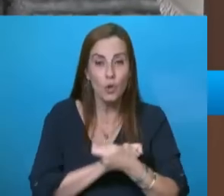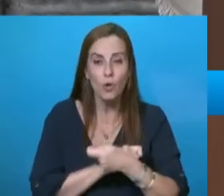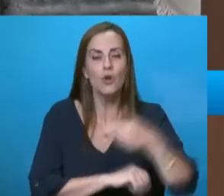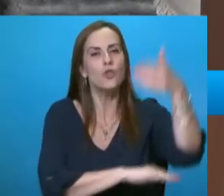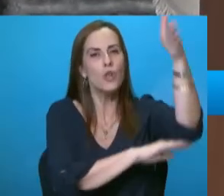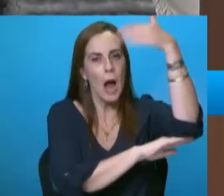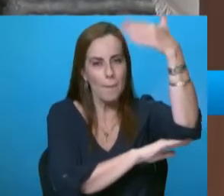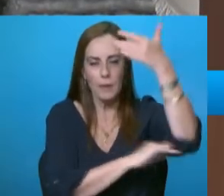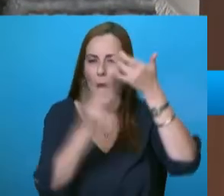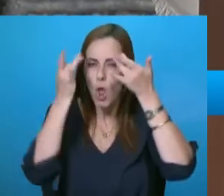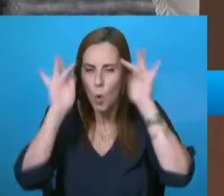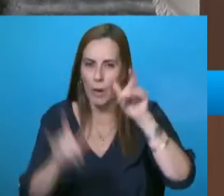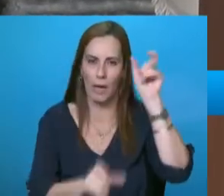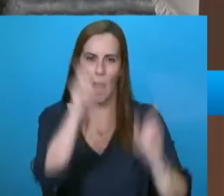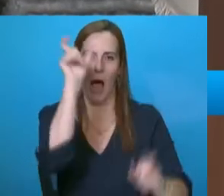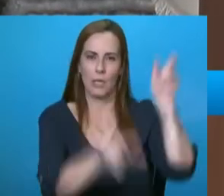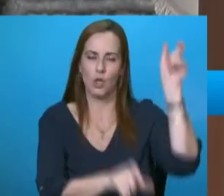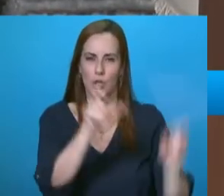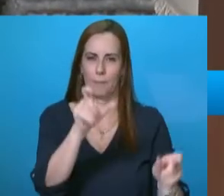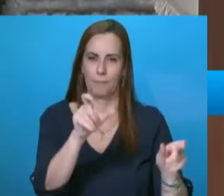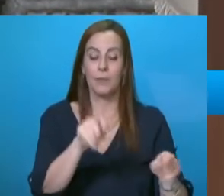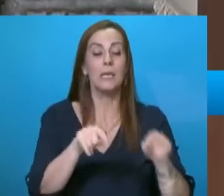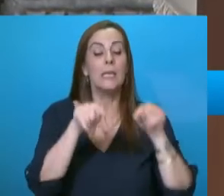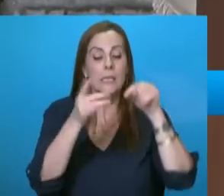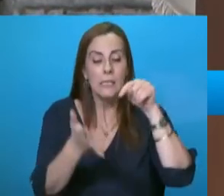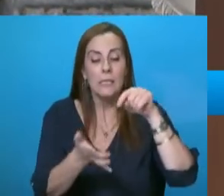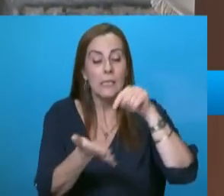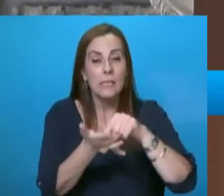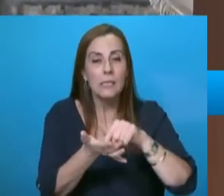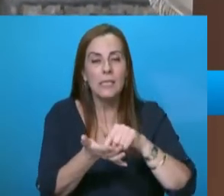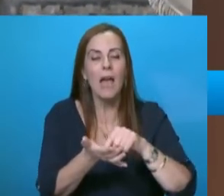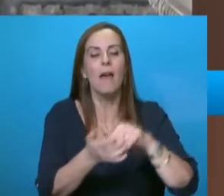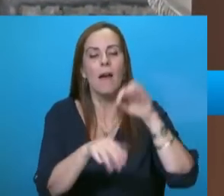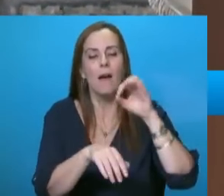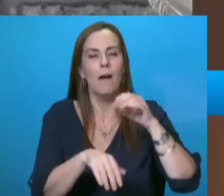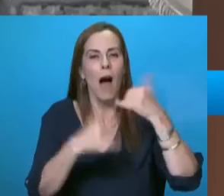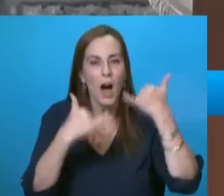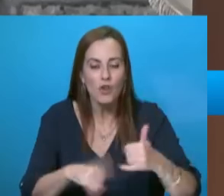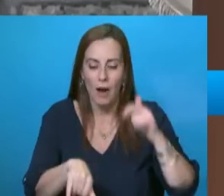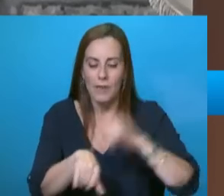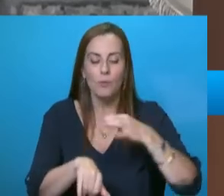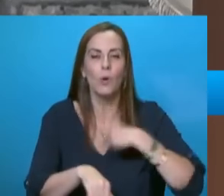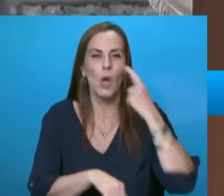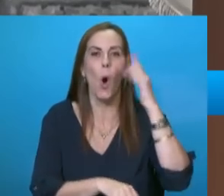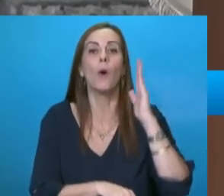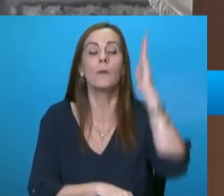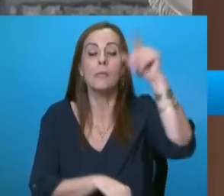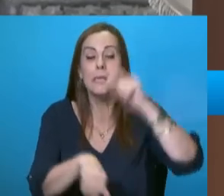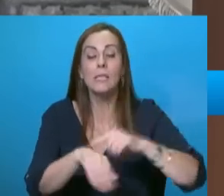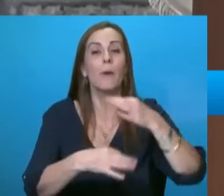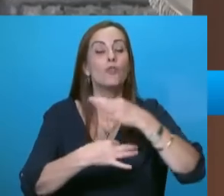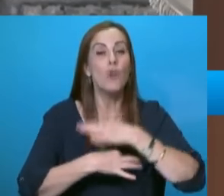המדינה דואגת לאזרחיה. זהו הרגע שלנו להביט קדימה. זהו הרגע